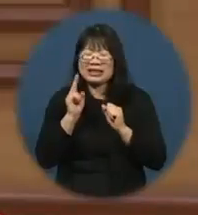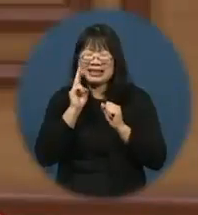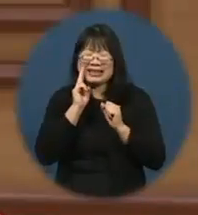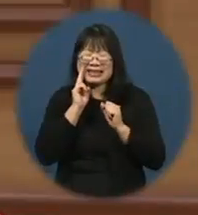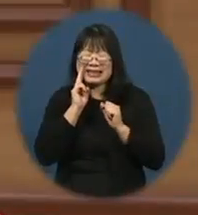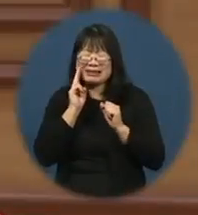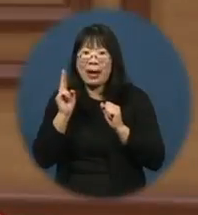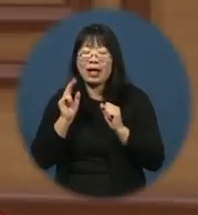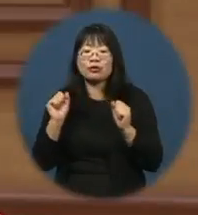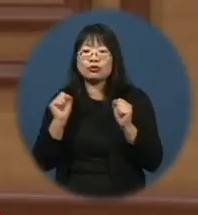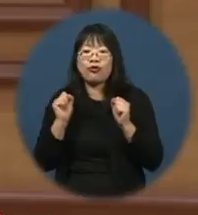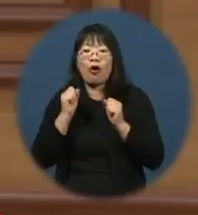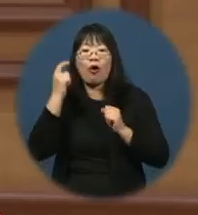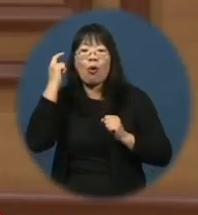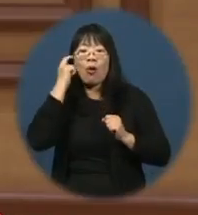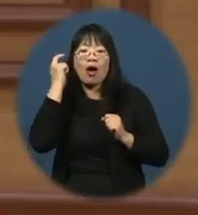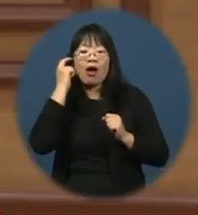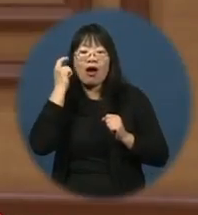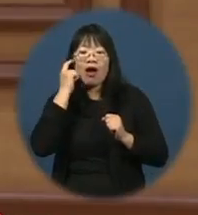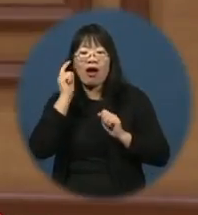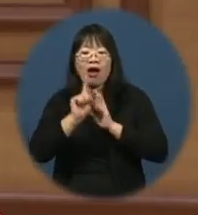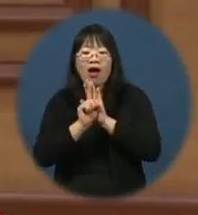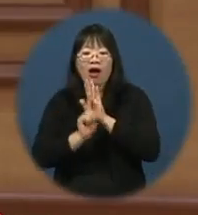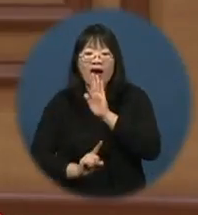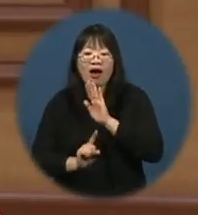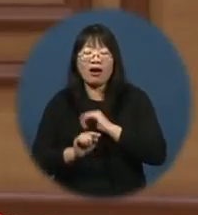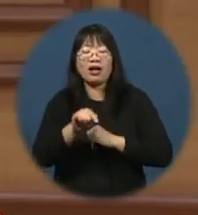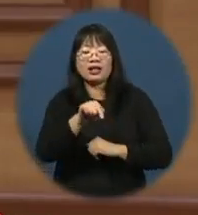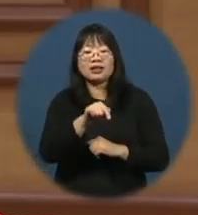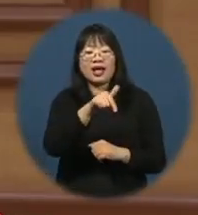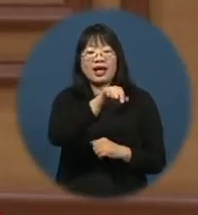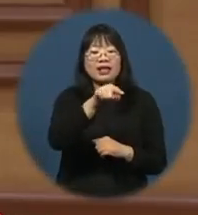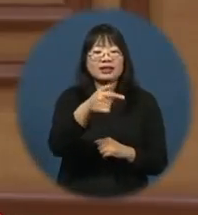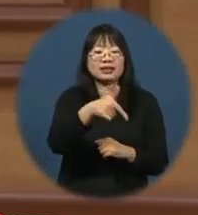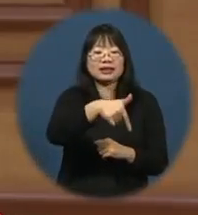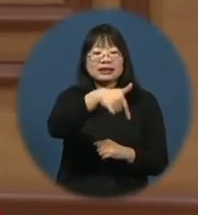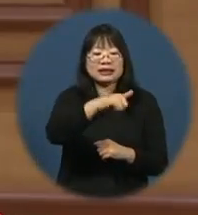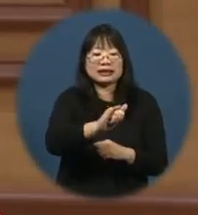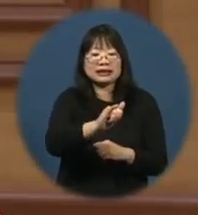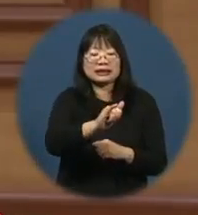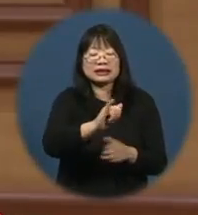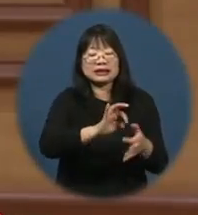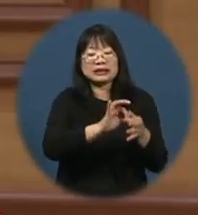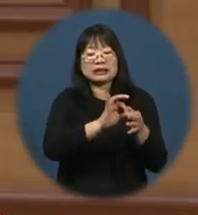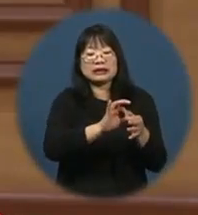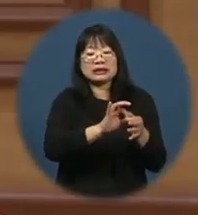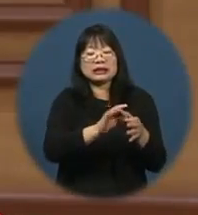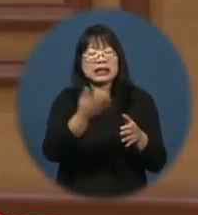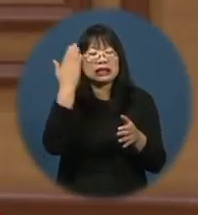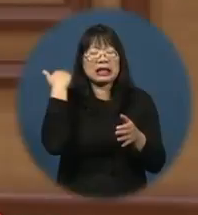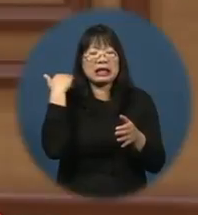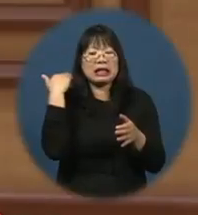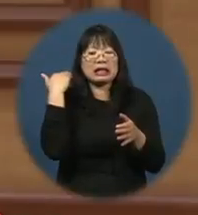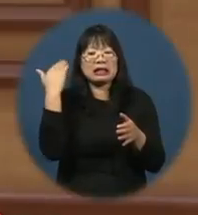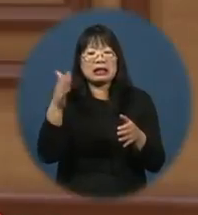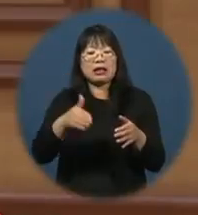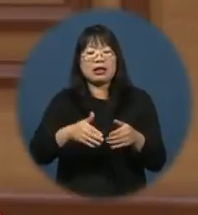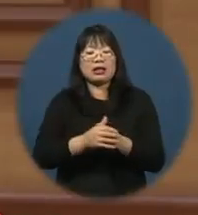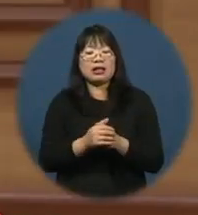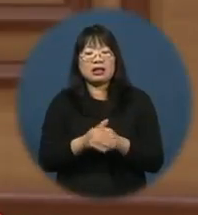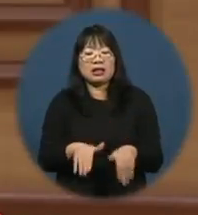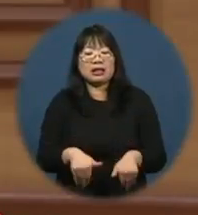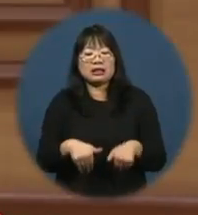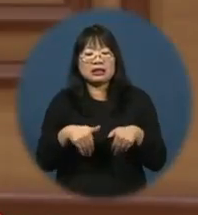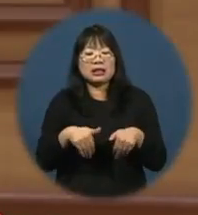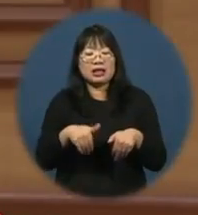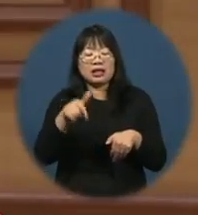오잖아요. 그게 극지의 영향이라고들 얘기를 하고 있습니다. 과거에는 극지가 아주 추웠을 때는